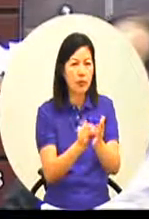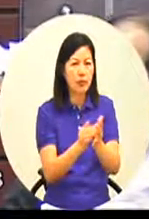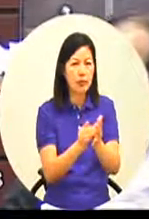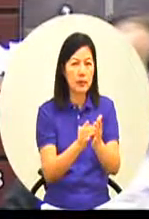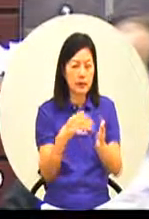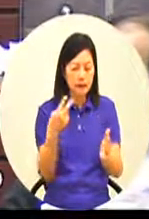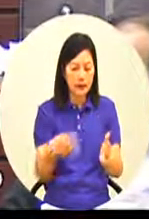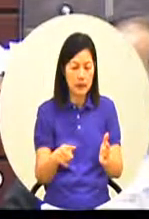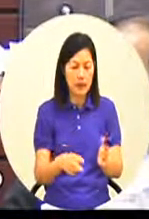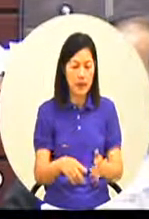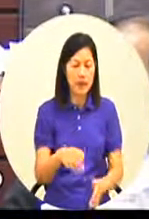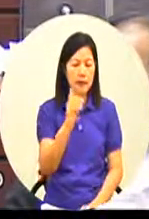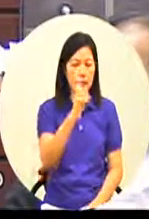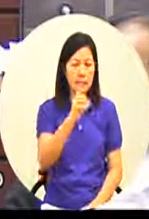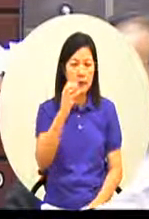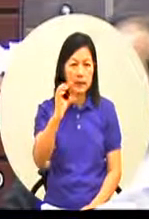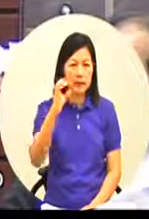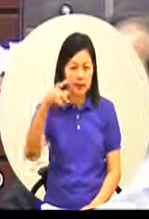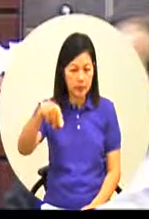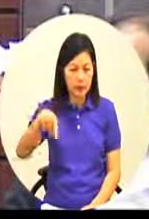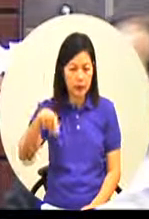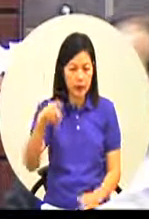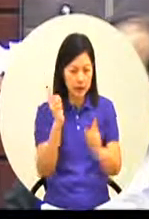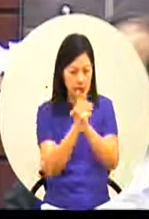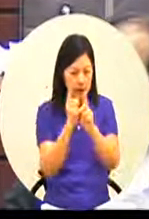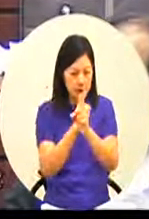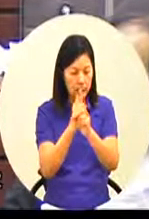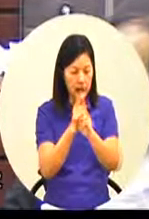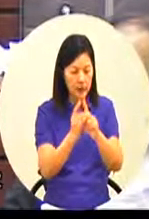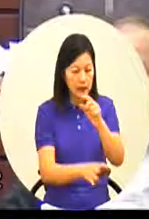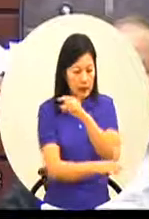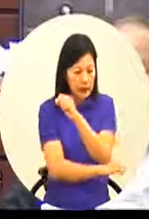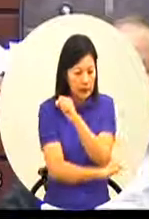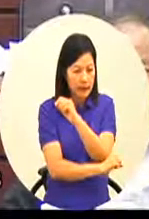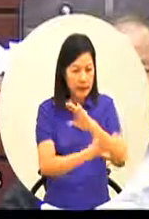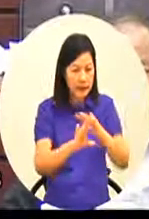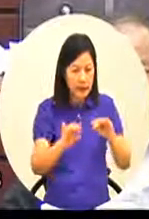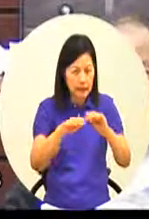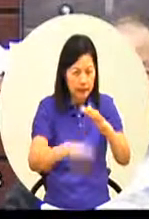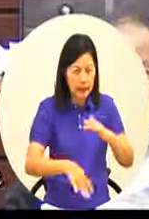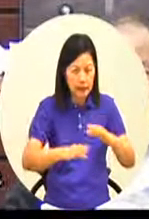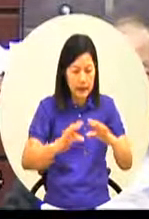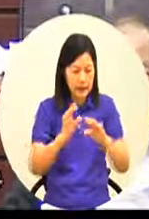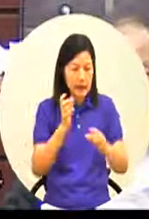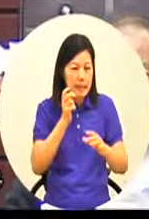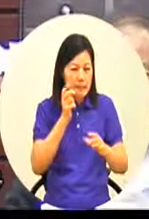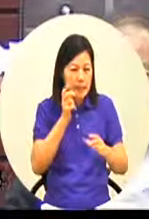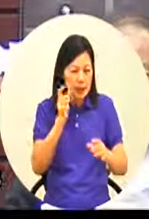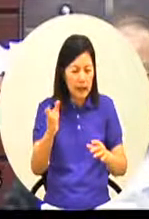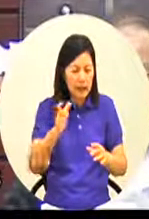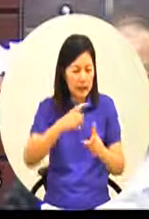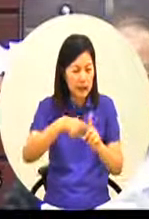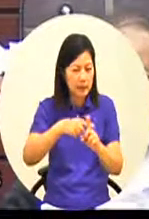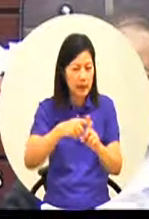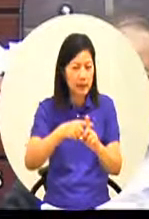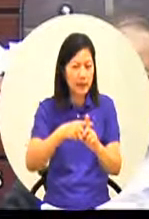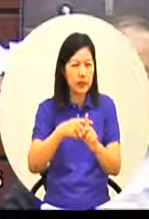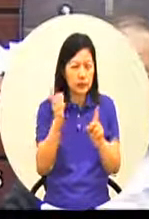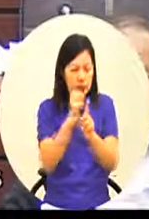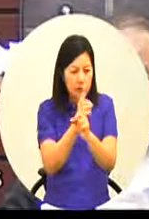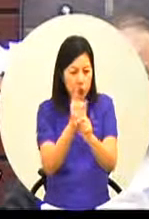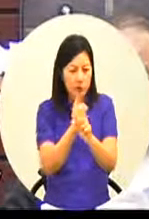过 DCP DCP 就是在测量基底层的软硬的程度，我们透过这种侦测，我